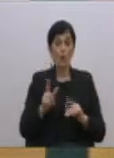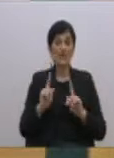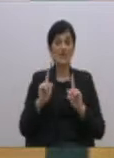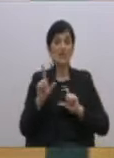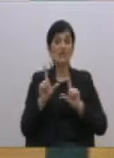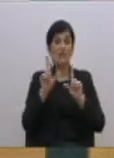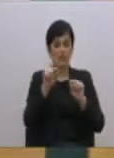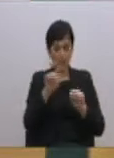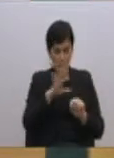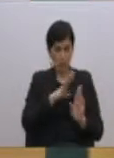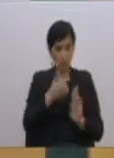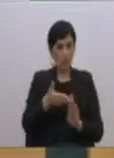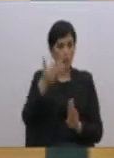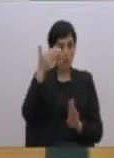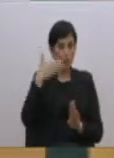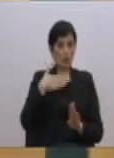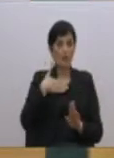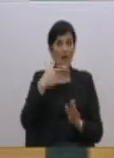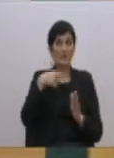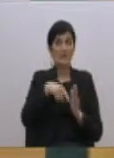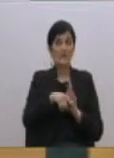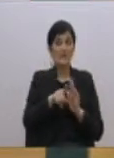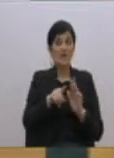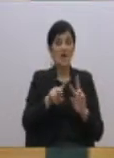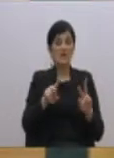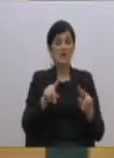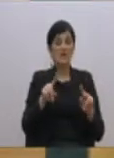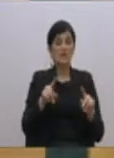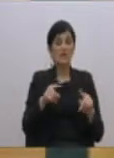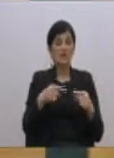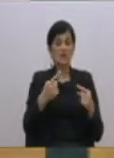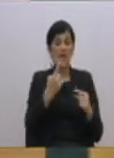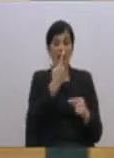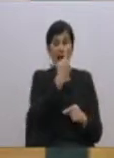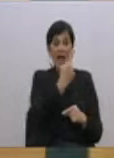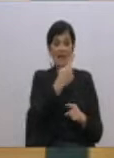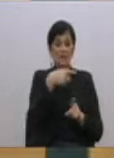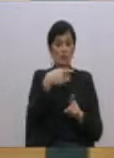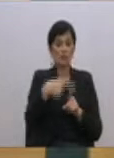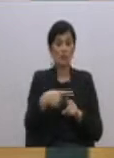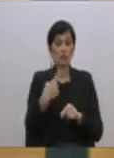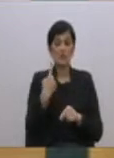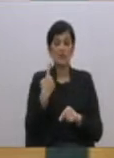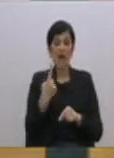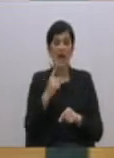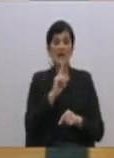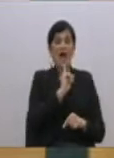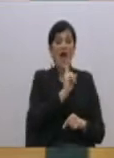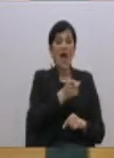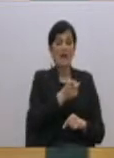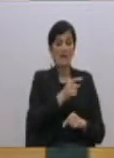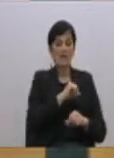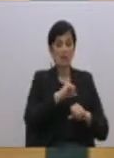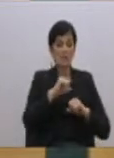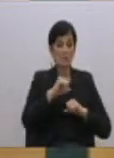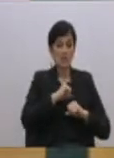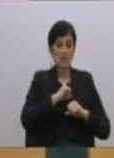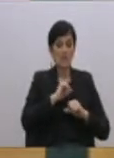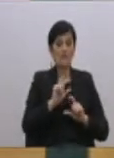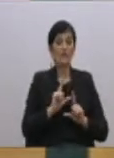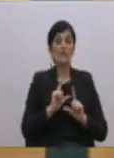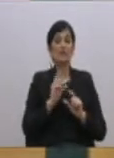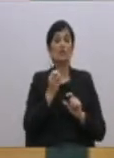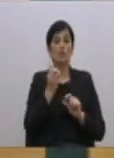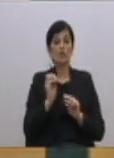გარეშე მივლინების ჩვენ მიერ განხორციელებულ ცვლილებამდე აქ საუბარი იყო 1 პლუს 1 მივლინებაზე, ანუ 1 წელი მივლინება და მგონ შეიძლება და კიდევ 1